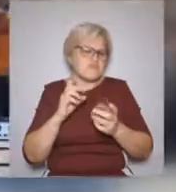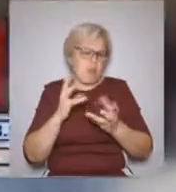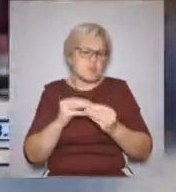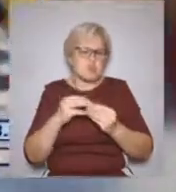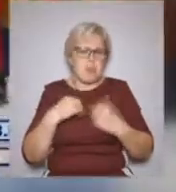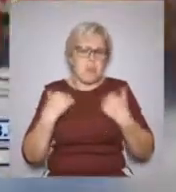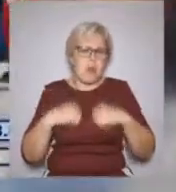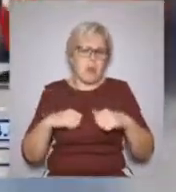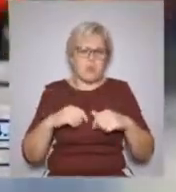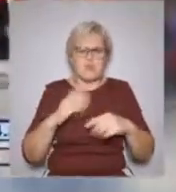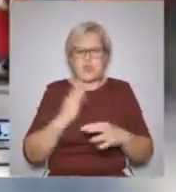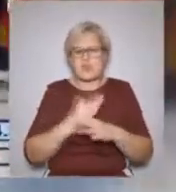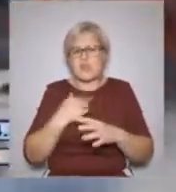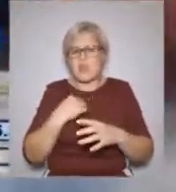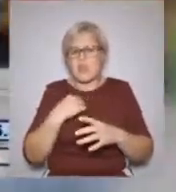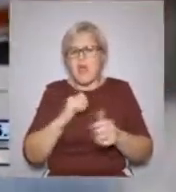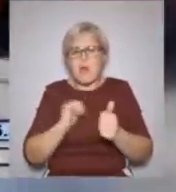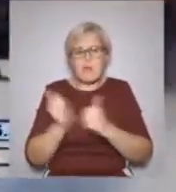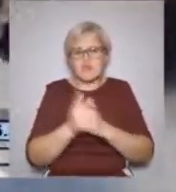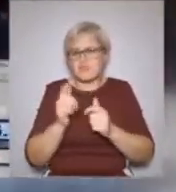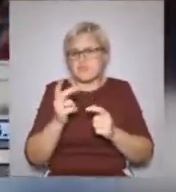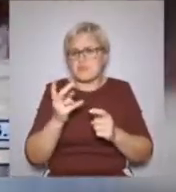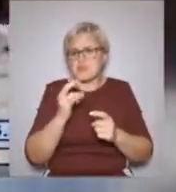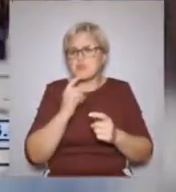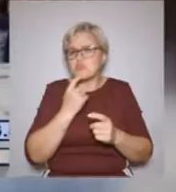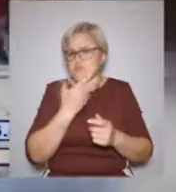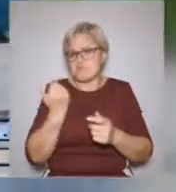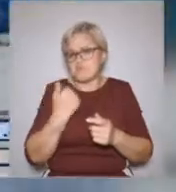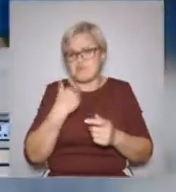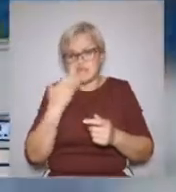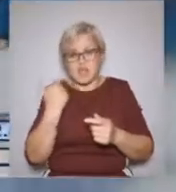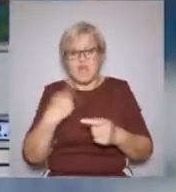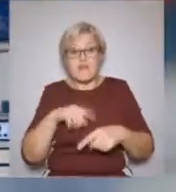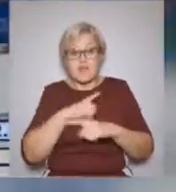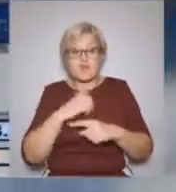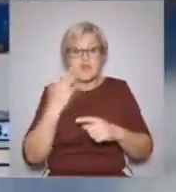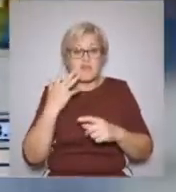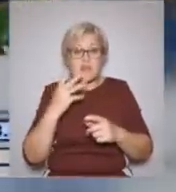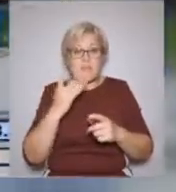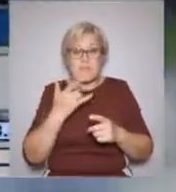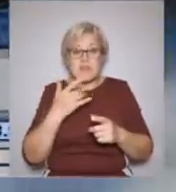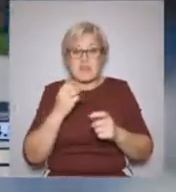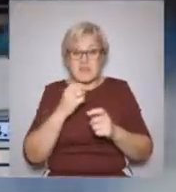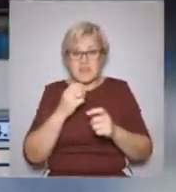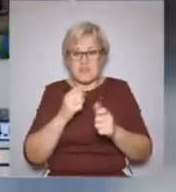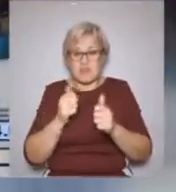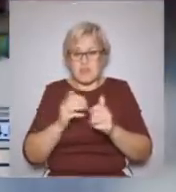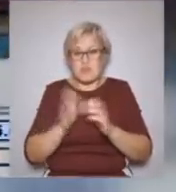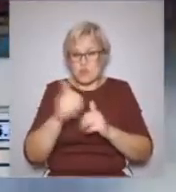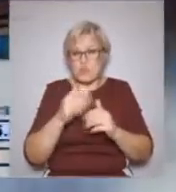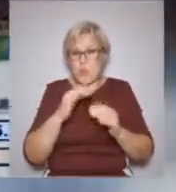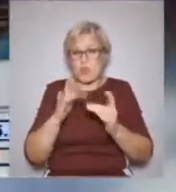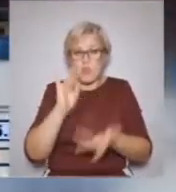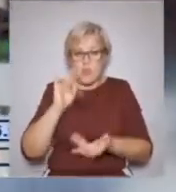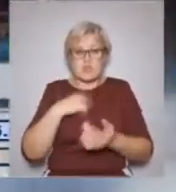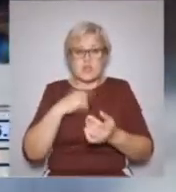растянешь когда мы ехали на спуск под мост я знал что я хочу 4 на олимпийскую елку